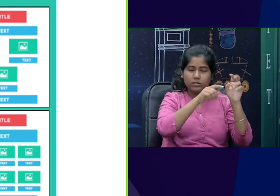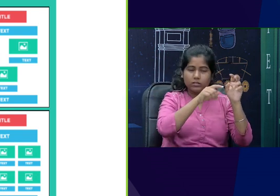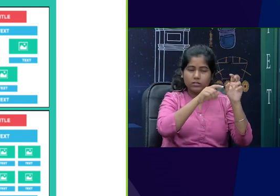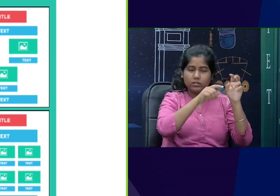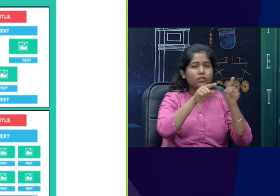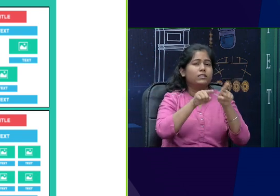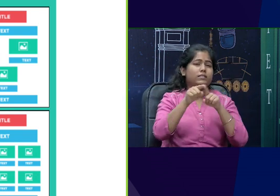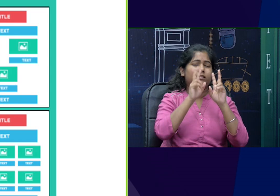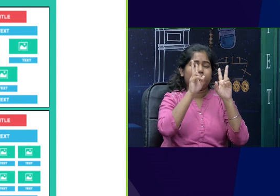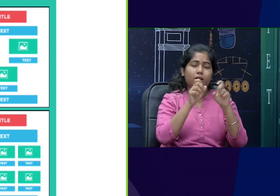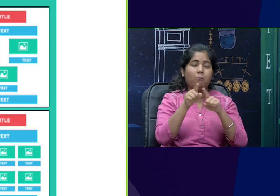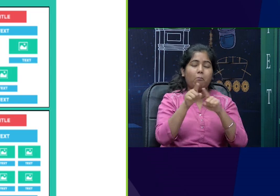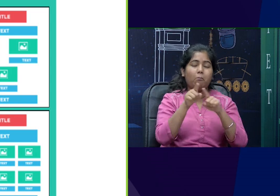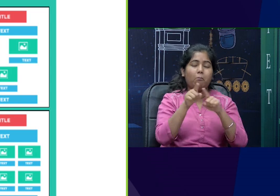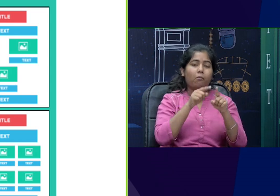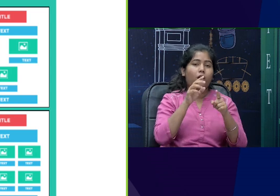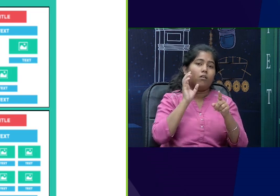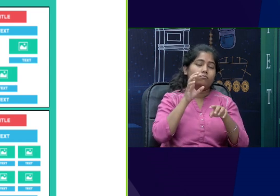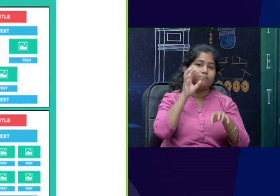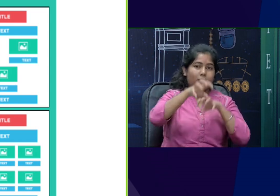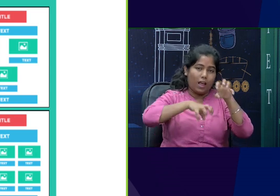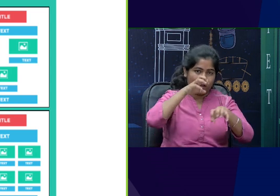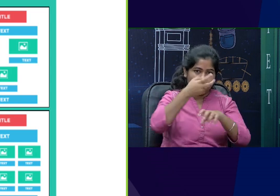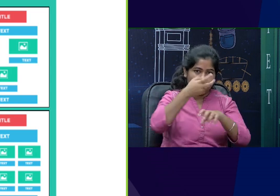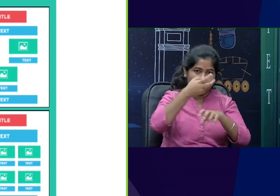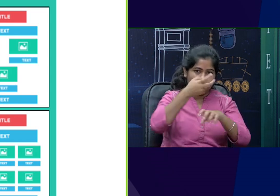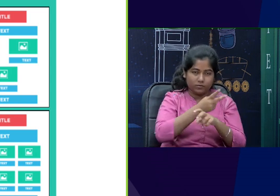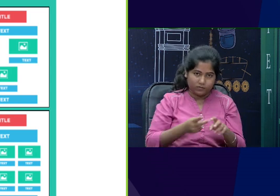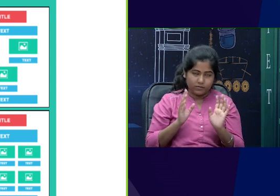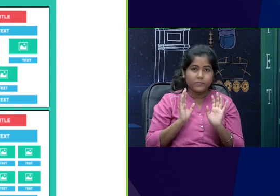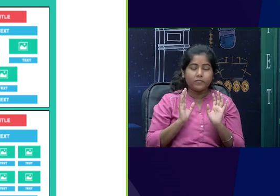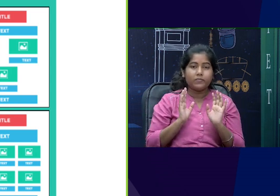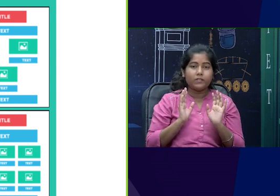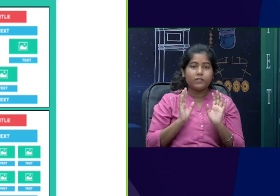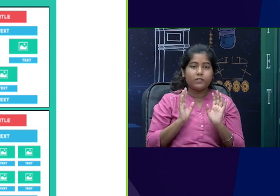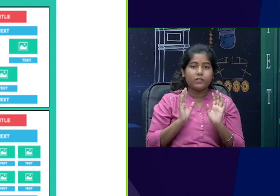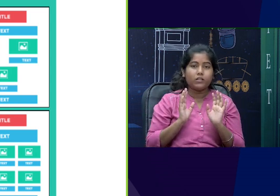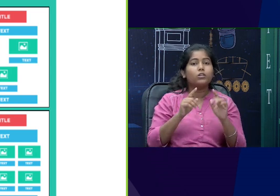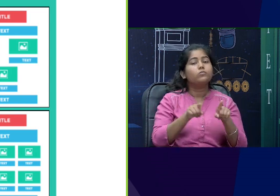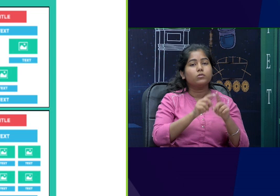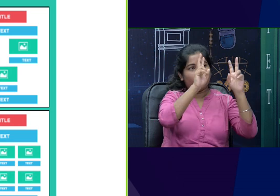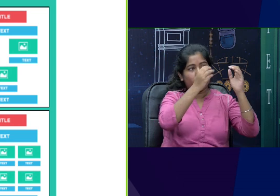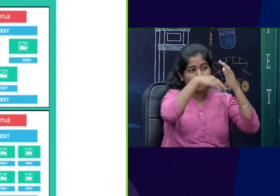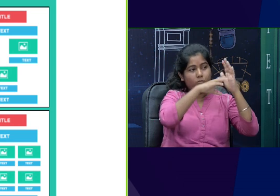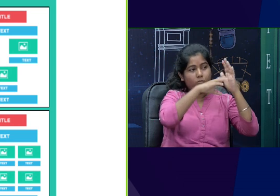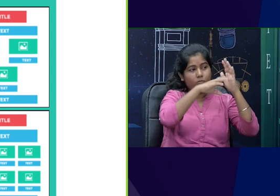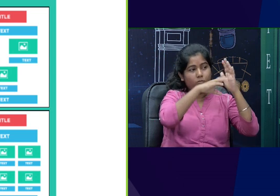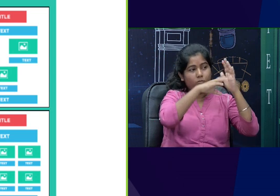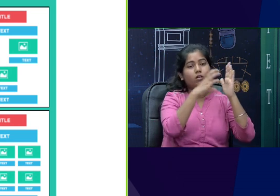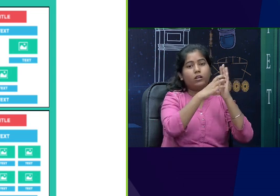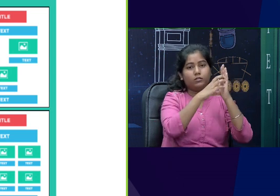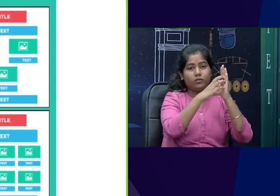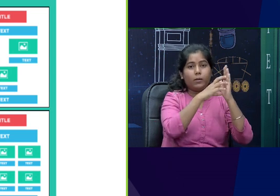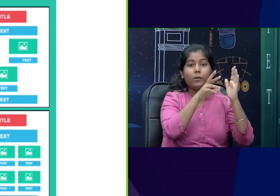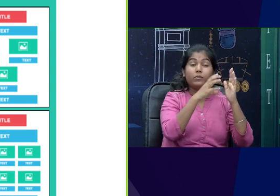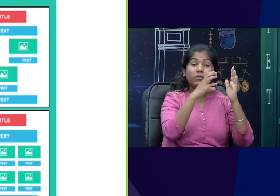आप एनिमल के बारे में बात कर रहे हैं तो सबसे टाइटल में आपने एनिमल के टाइटल लिखेंगे, उसके नीचे टेक्स्ट लिखा है, टेक्स्ट मीन्स एनिमल